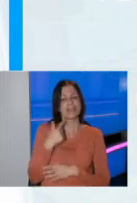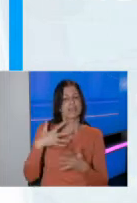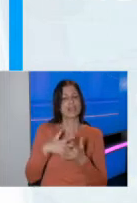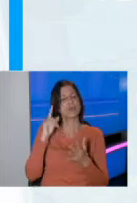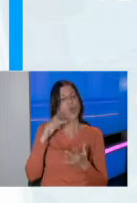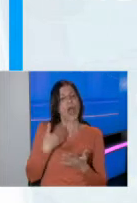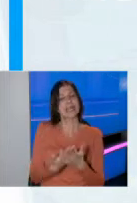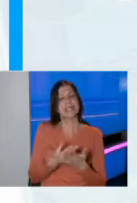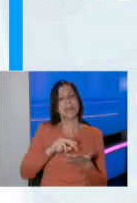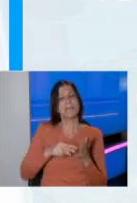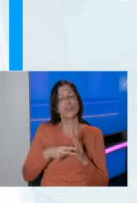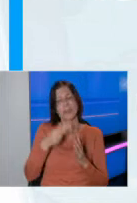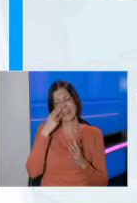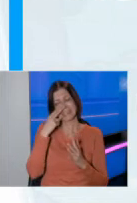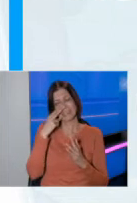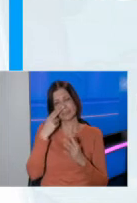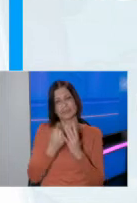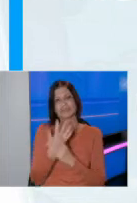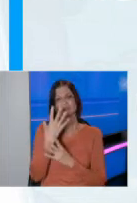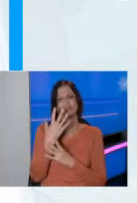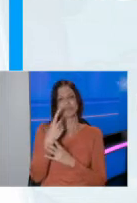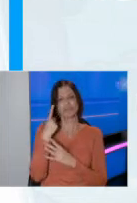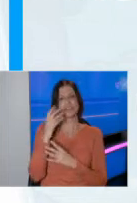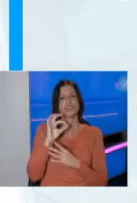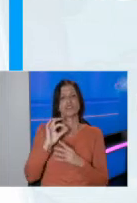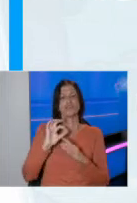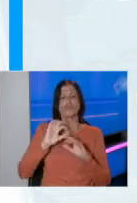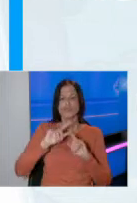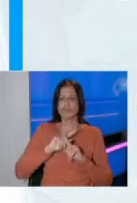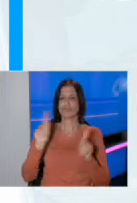מאוד שמנסים לייצר פלטפורמה שוברת שוויון.